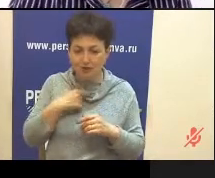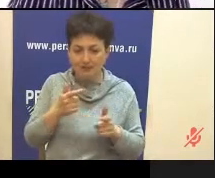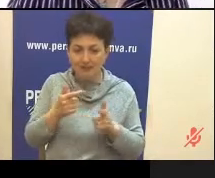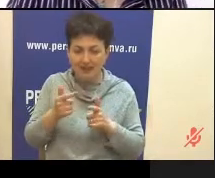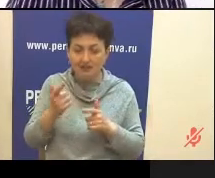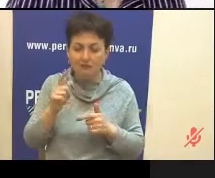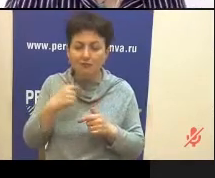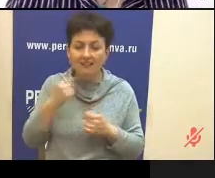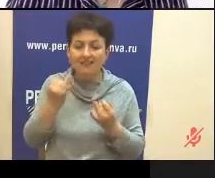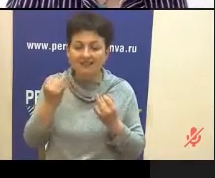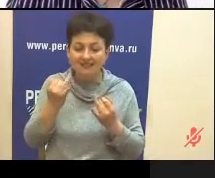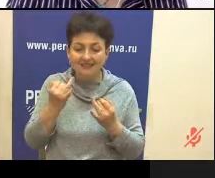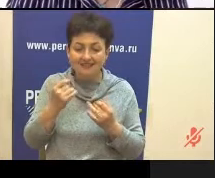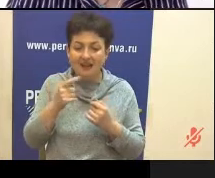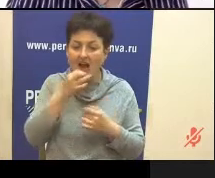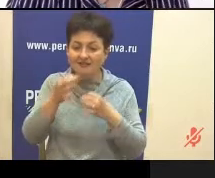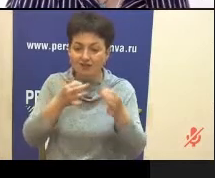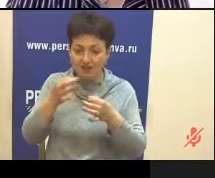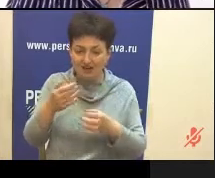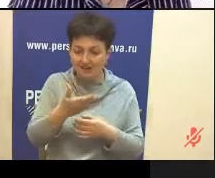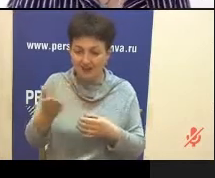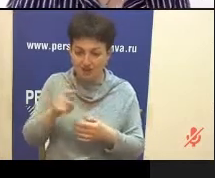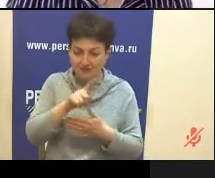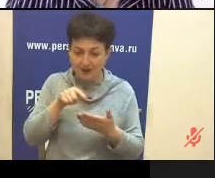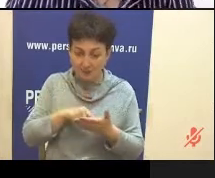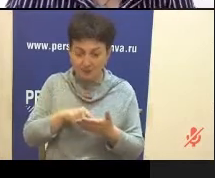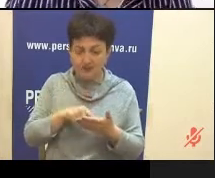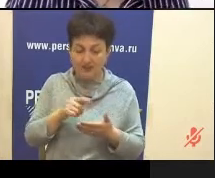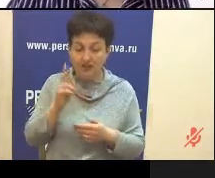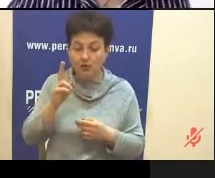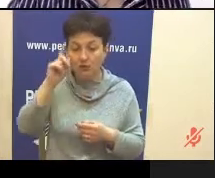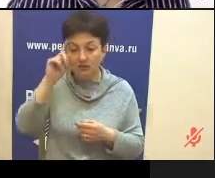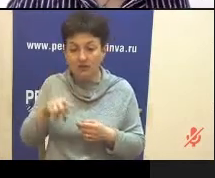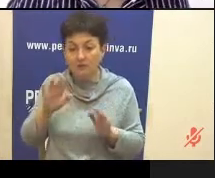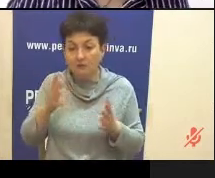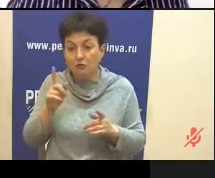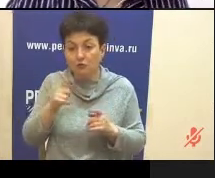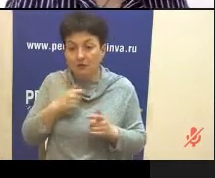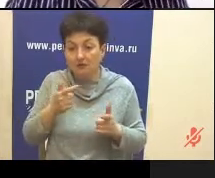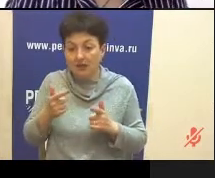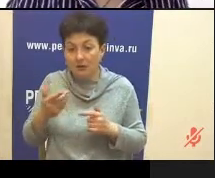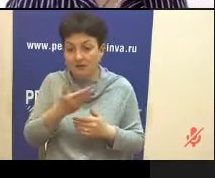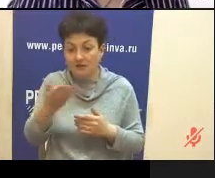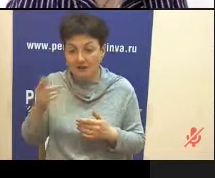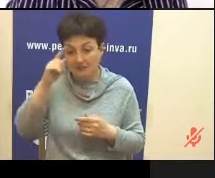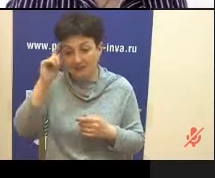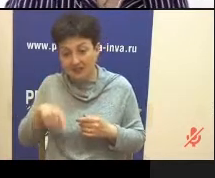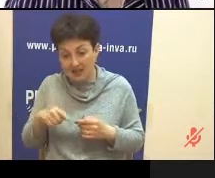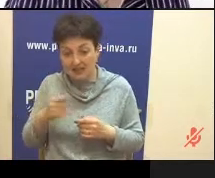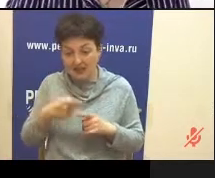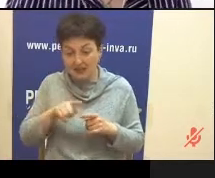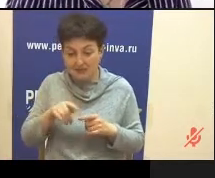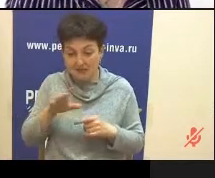мне интереснее гораздо отвечать на ваши вопросы. Тем более, что, кто знает, вдруг то, что я подготовила, вам прекрасно известно и так,